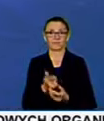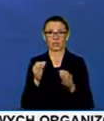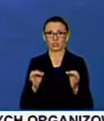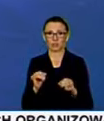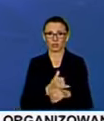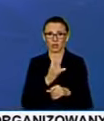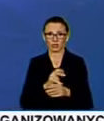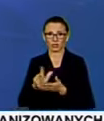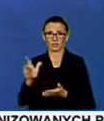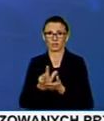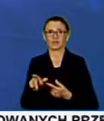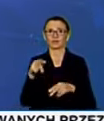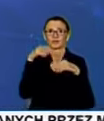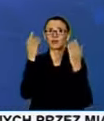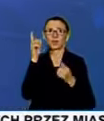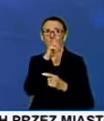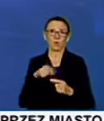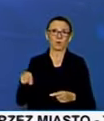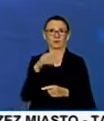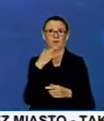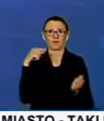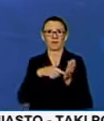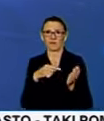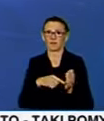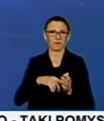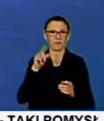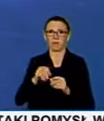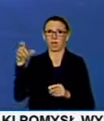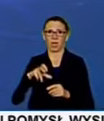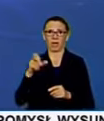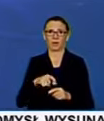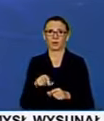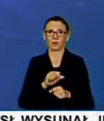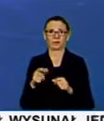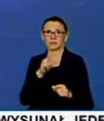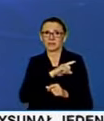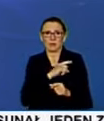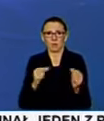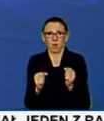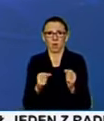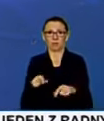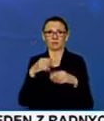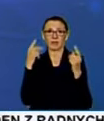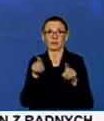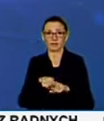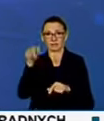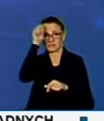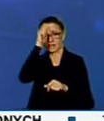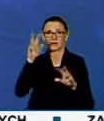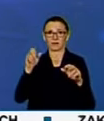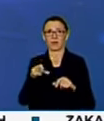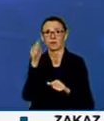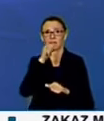Dzisiaj piątek 13, dzień, któremu przesądni przypisują wyjątkowo pechową moc. Strach przed tym dniem doczekał się nawet swojej nazwy.